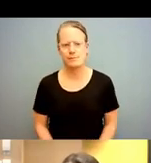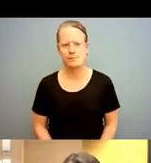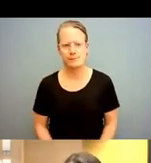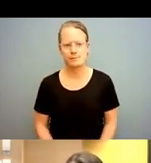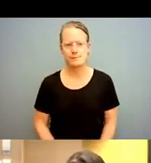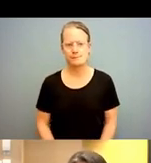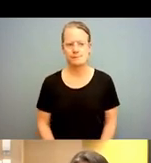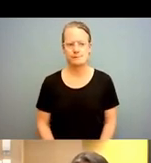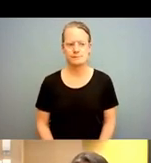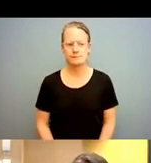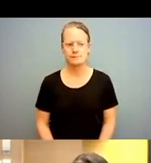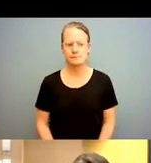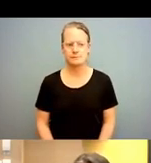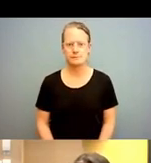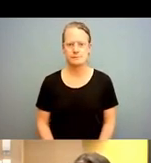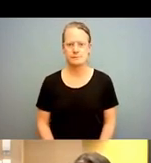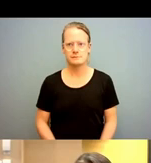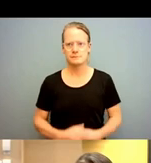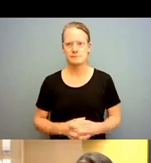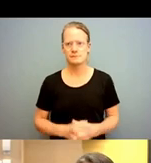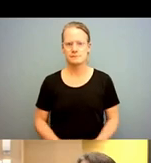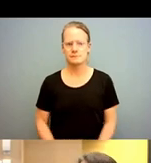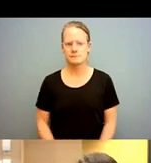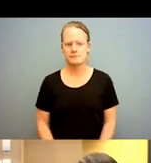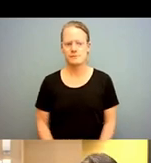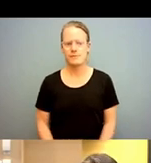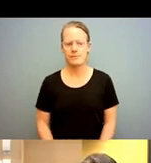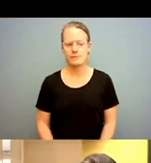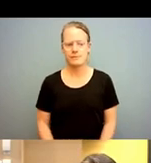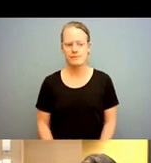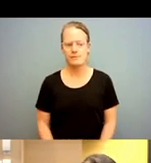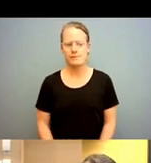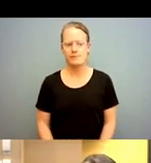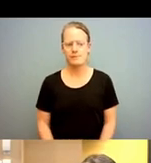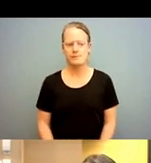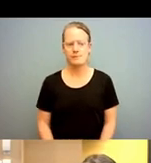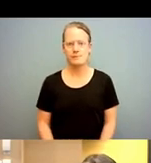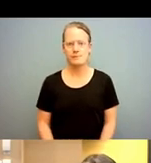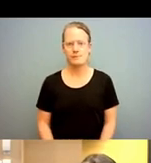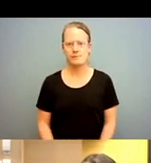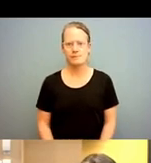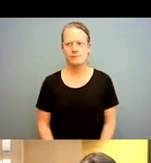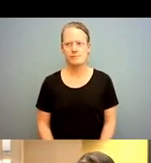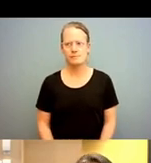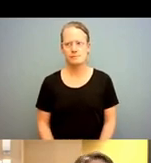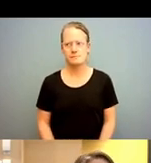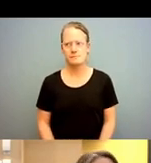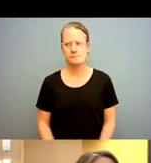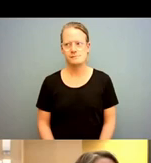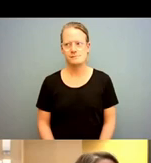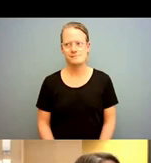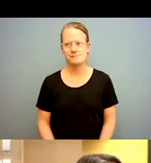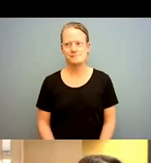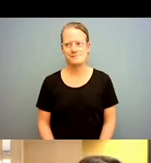Muistopuhtsi loe. Vuo mun kalkkasin toinna määnäis tuohka. Inke astasi. Ii